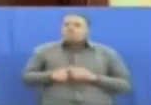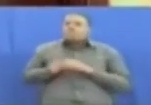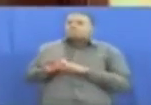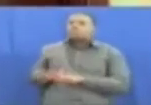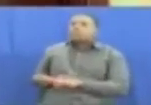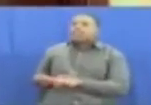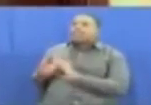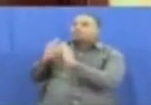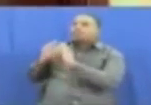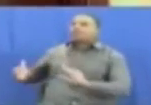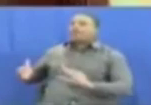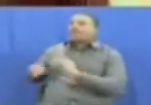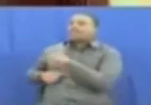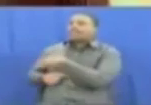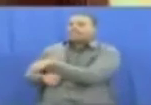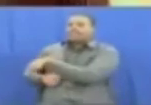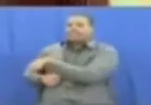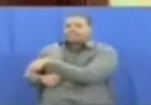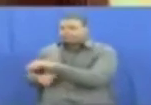nyumbani. Kwa